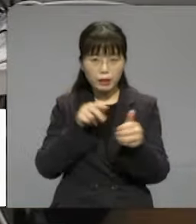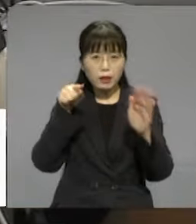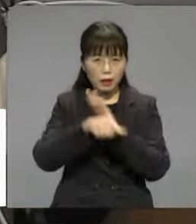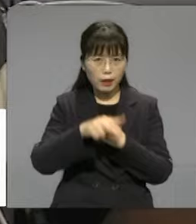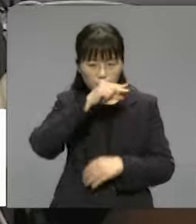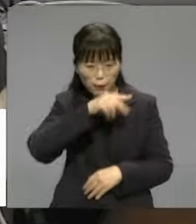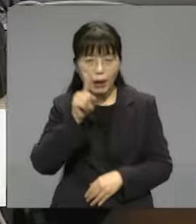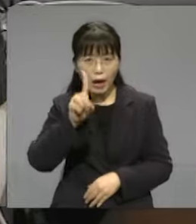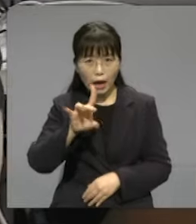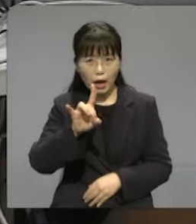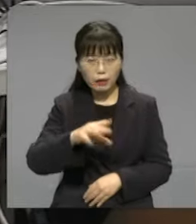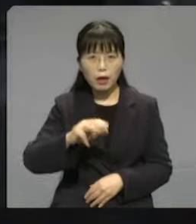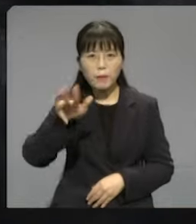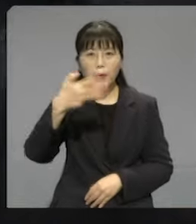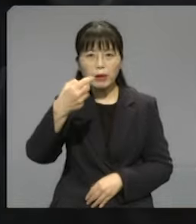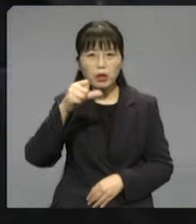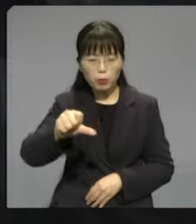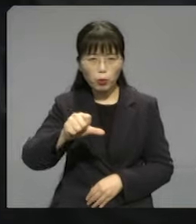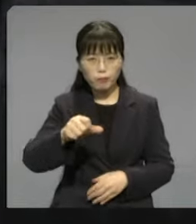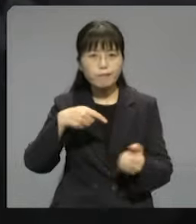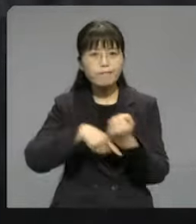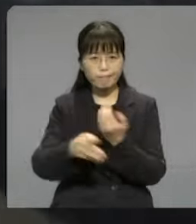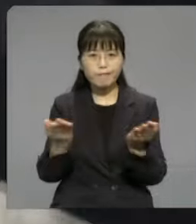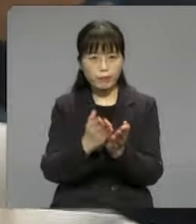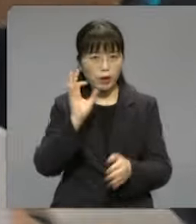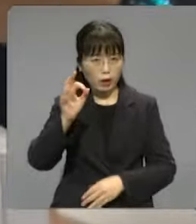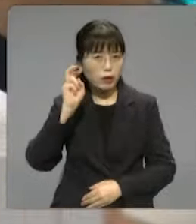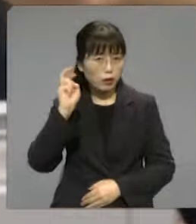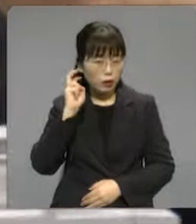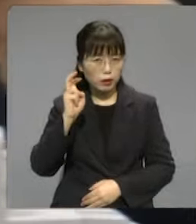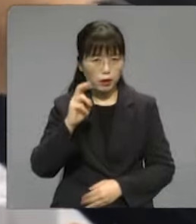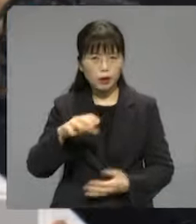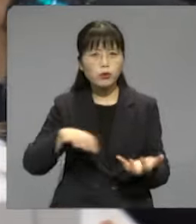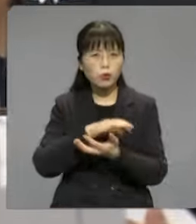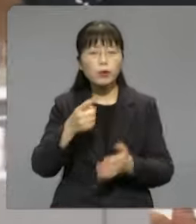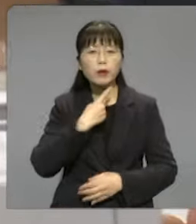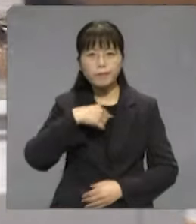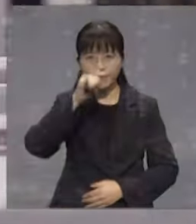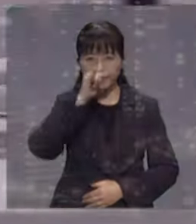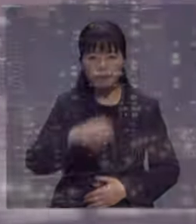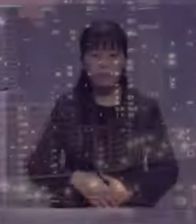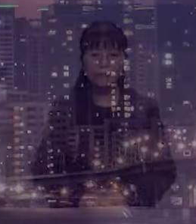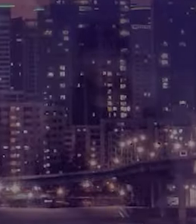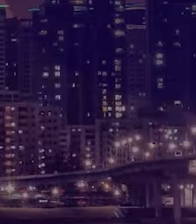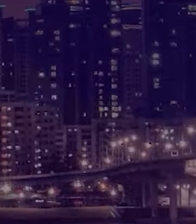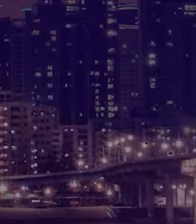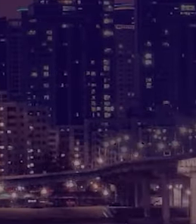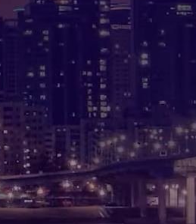대파 한 단에 875원이면 합리적인 가격 같다고 해 논란이 일었습니다.